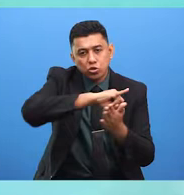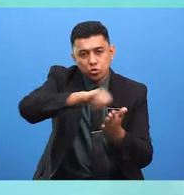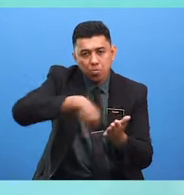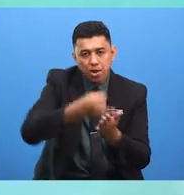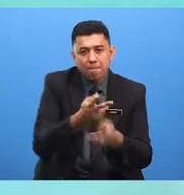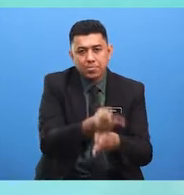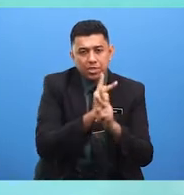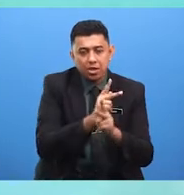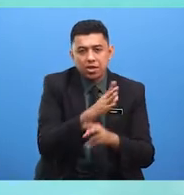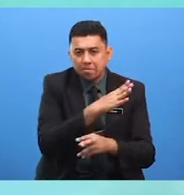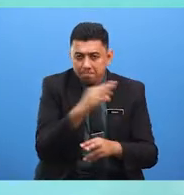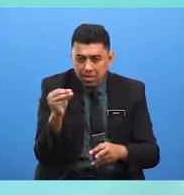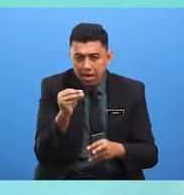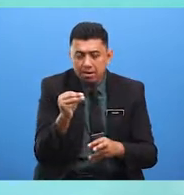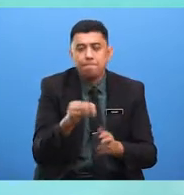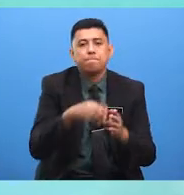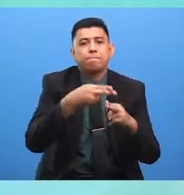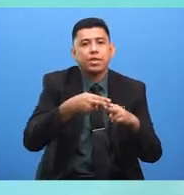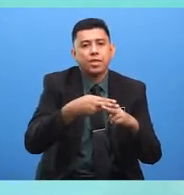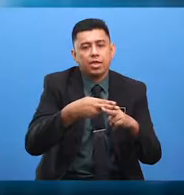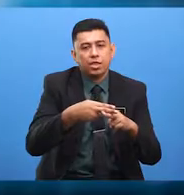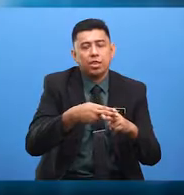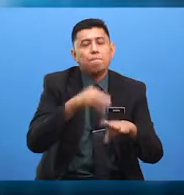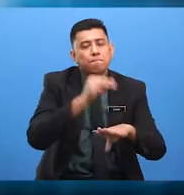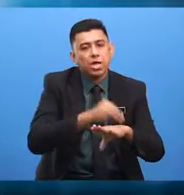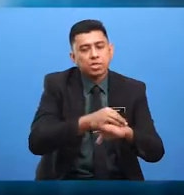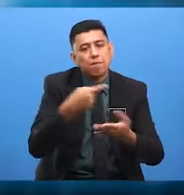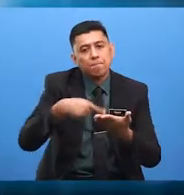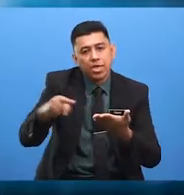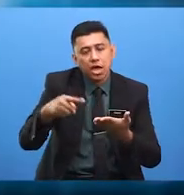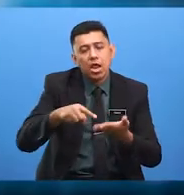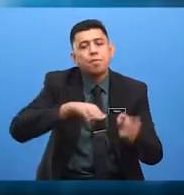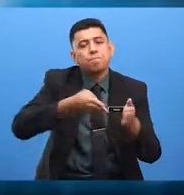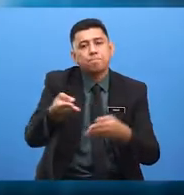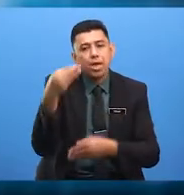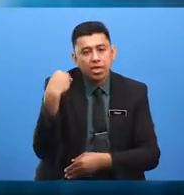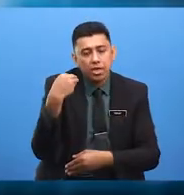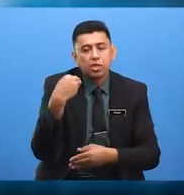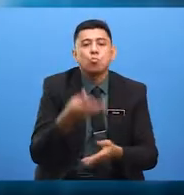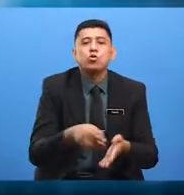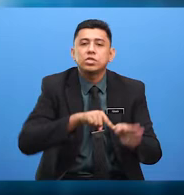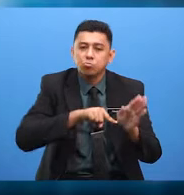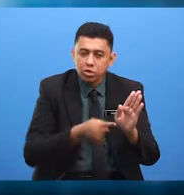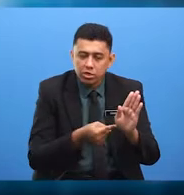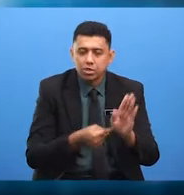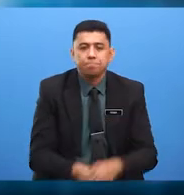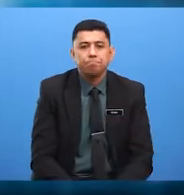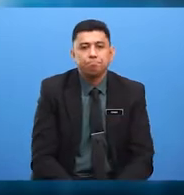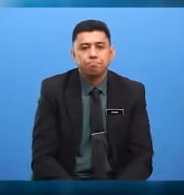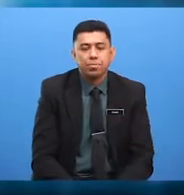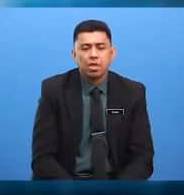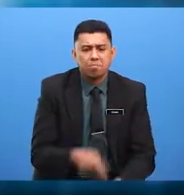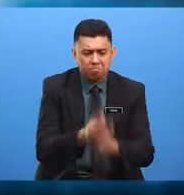dan memendekkan tempo bayaran balik pinjaman contoh sekiranya seseorang hendak mengambil pinjaman